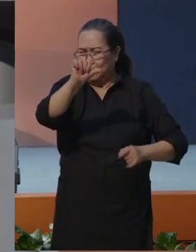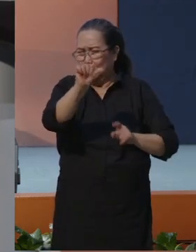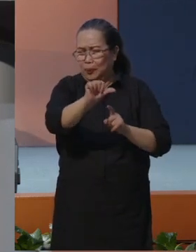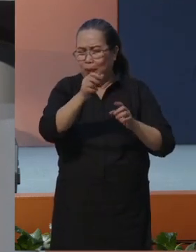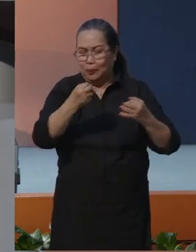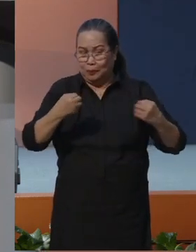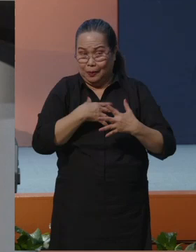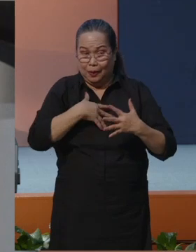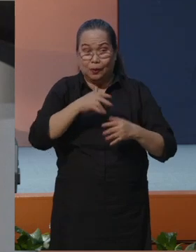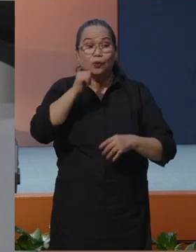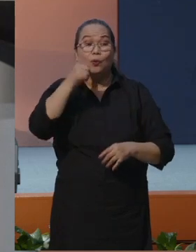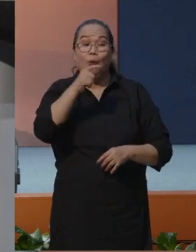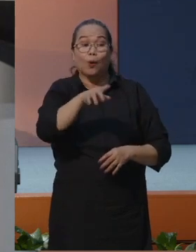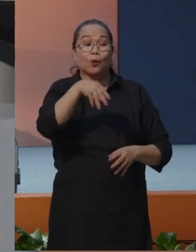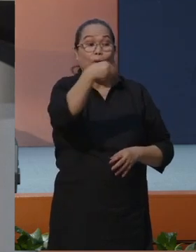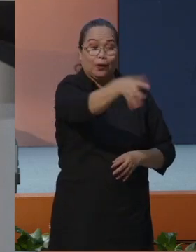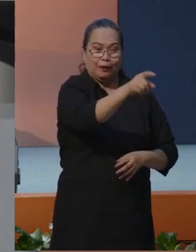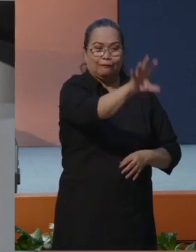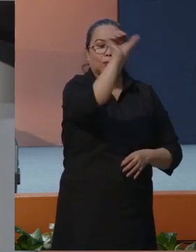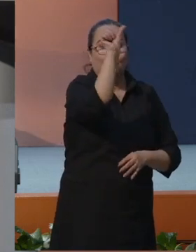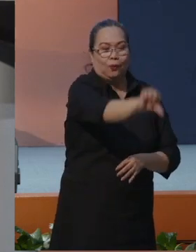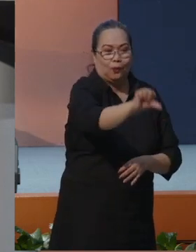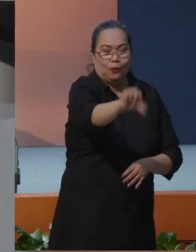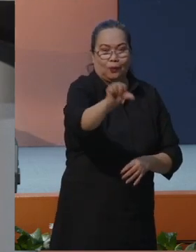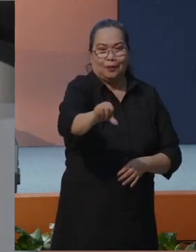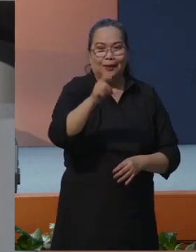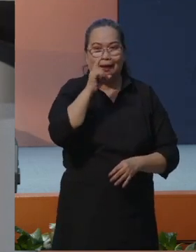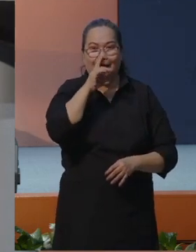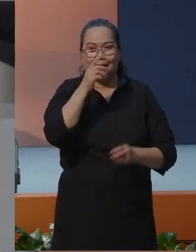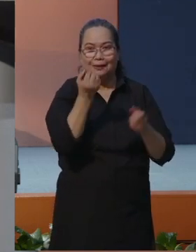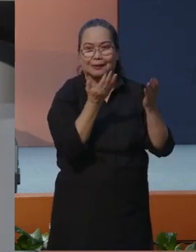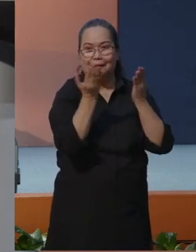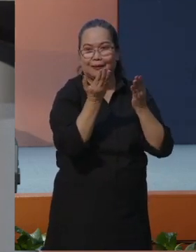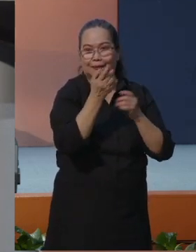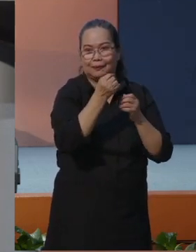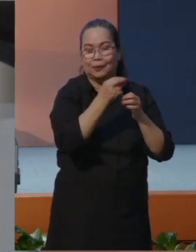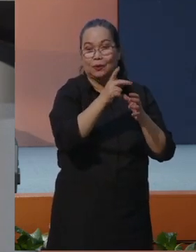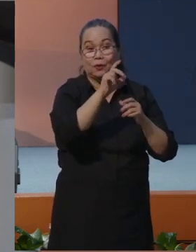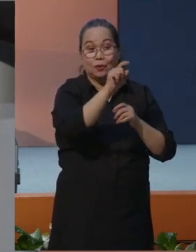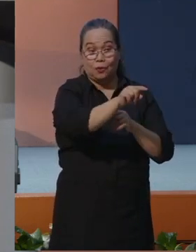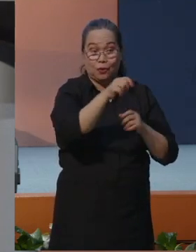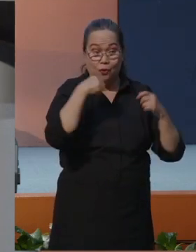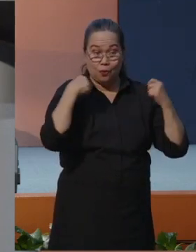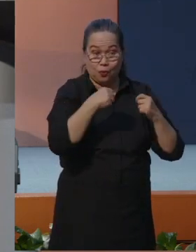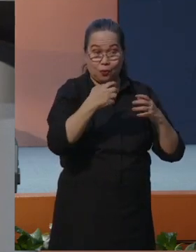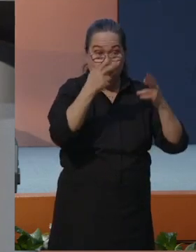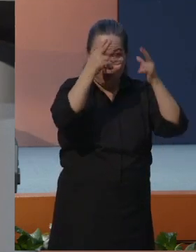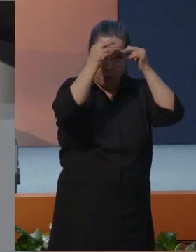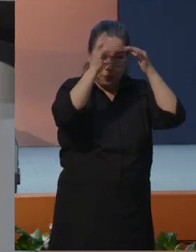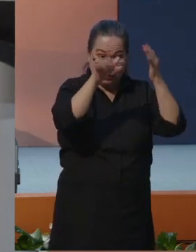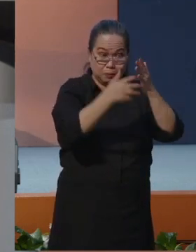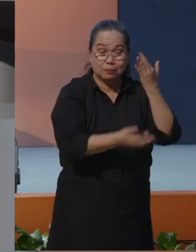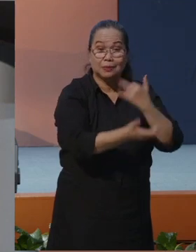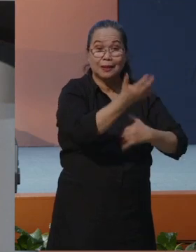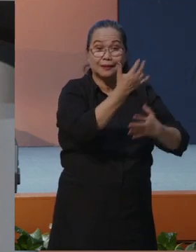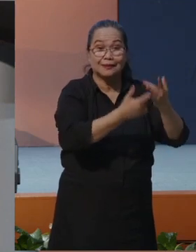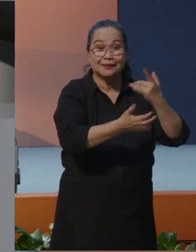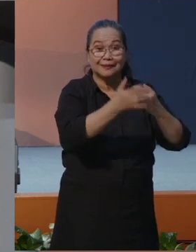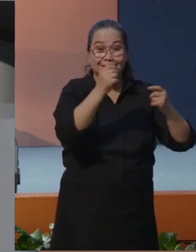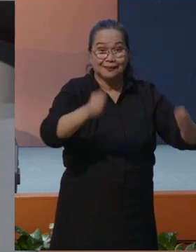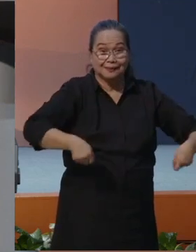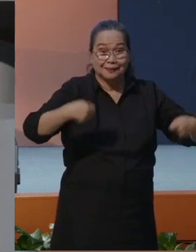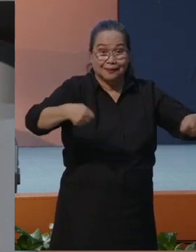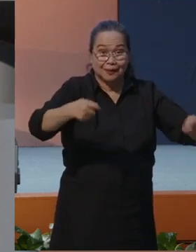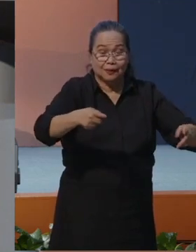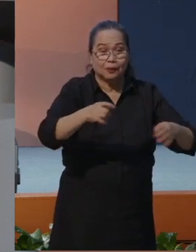this time I will give them over, all of them slain, to Israel. You shall hamstring their horses and burn their chariots to fire."